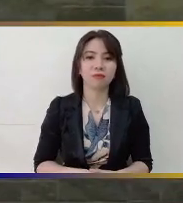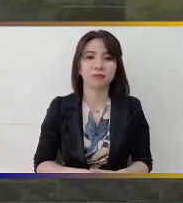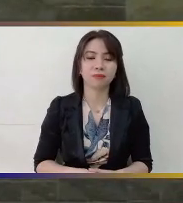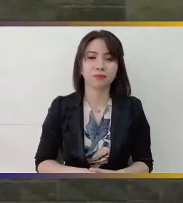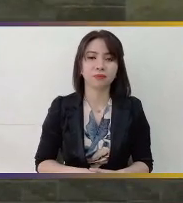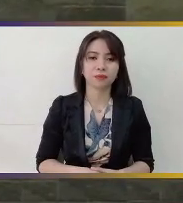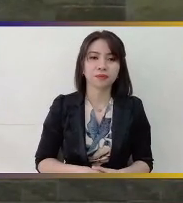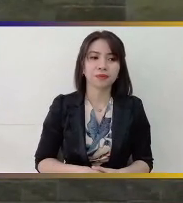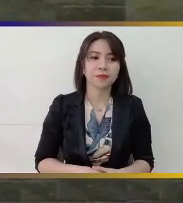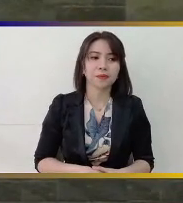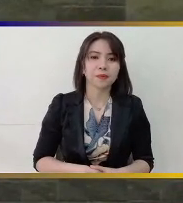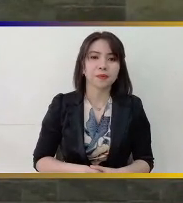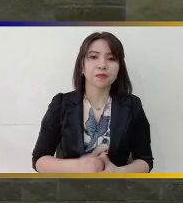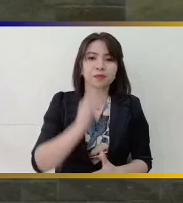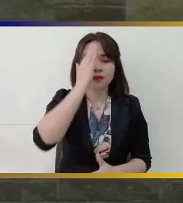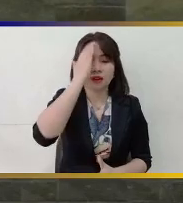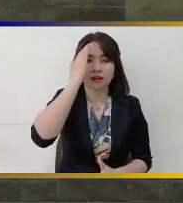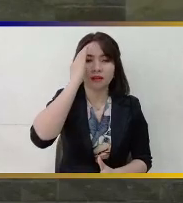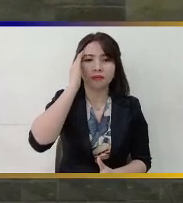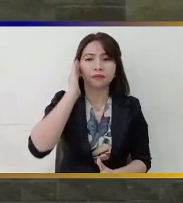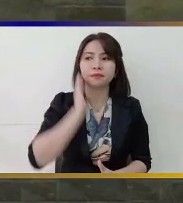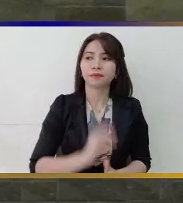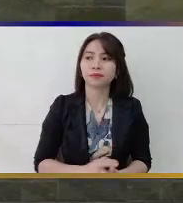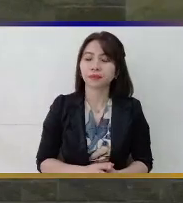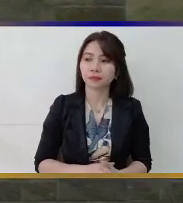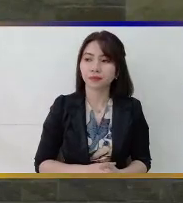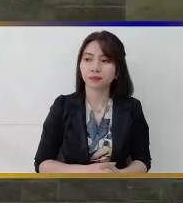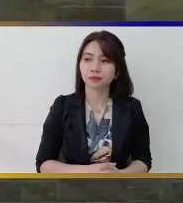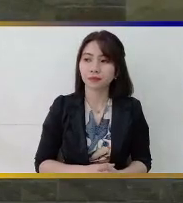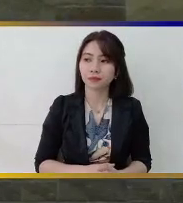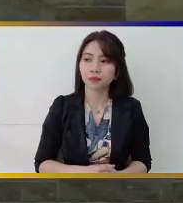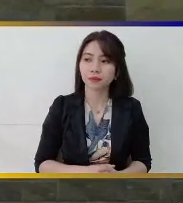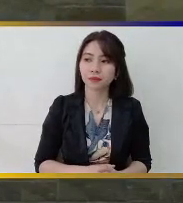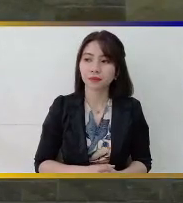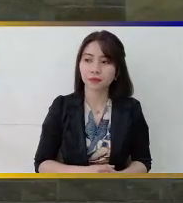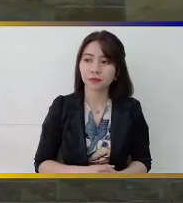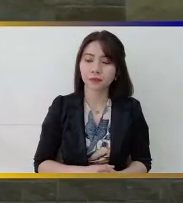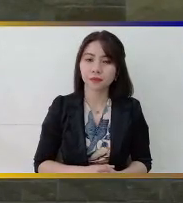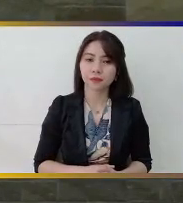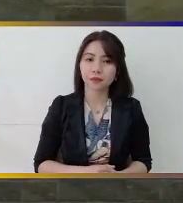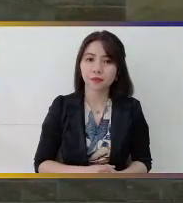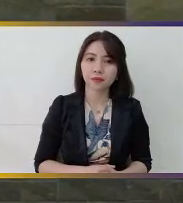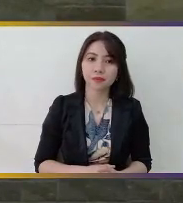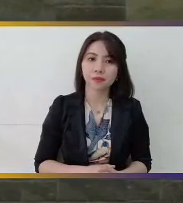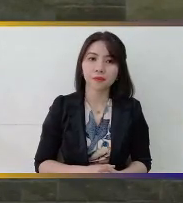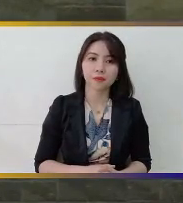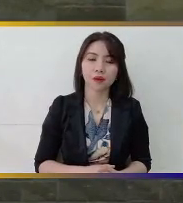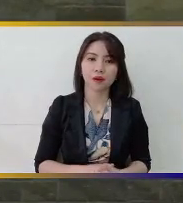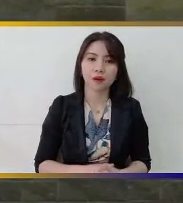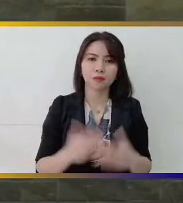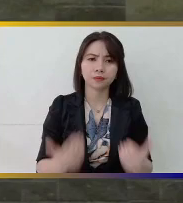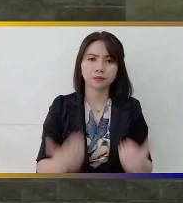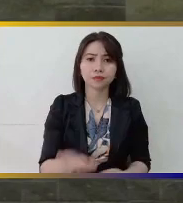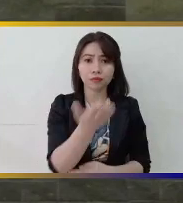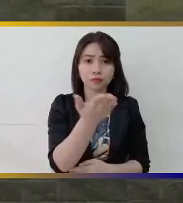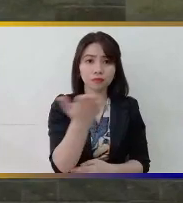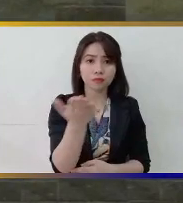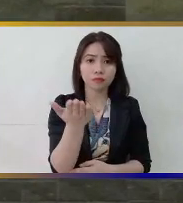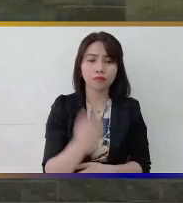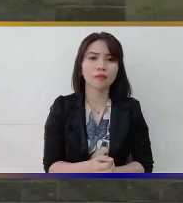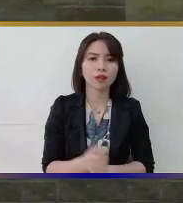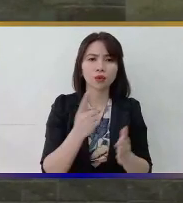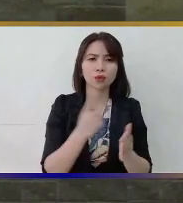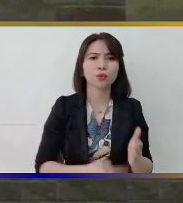Hindi po natin alam. Let me ask you a question right now. Okay? Anong adjustment ang ginagawa niyo na ngayon? O